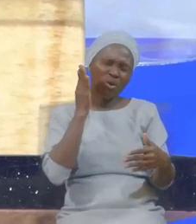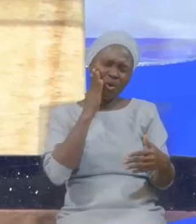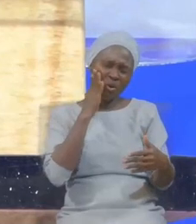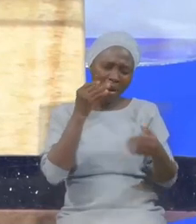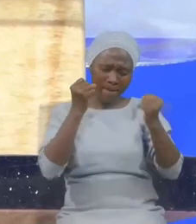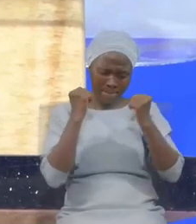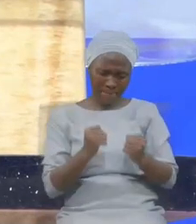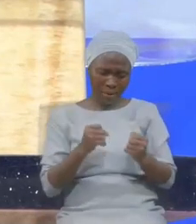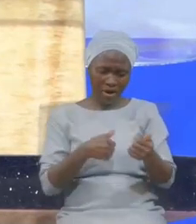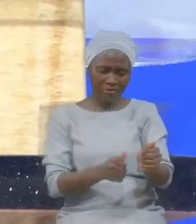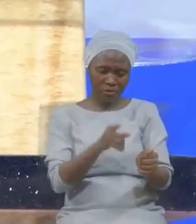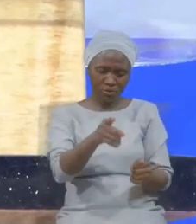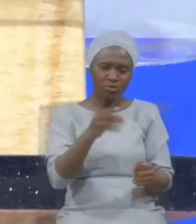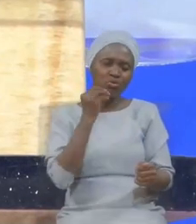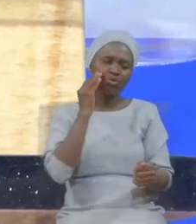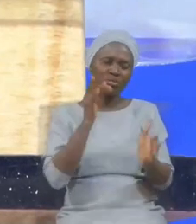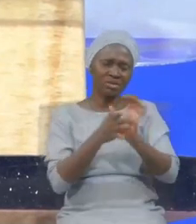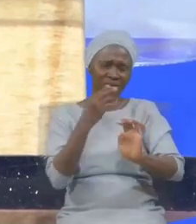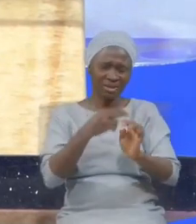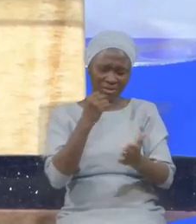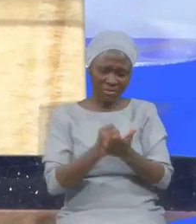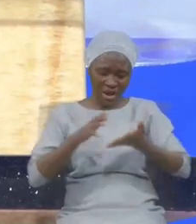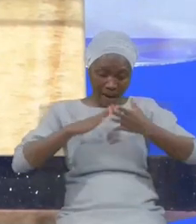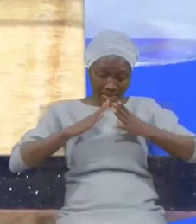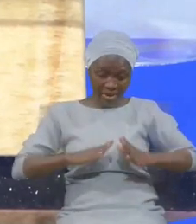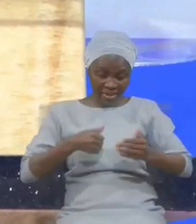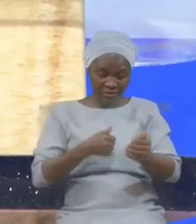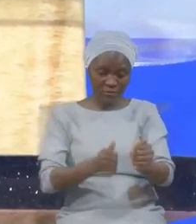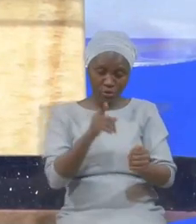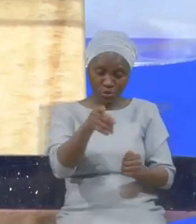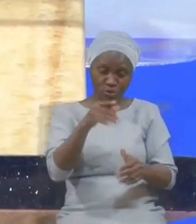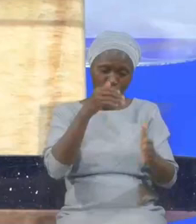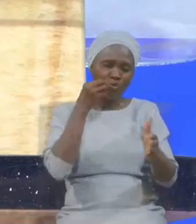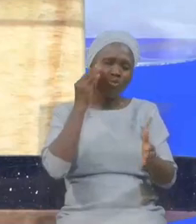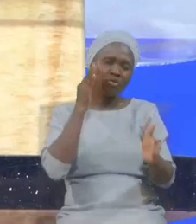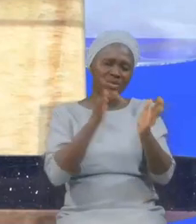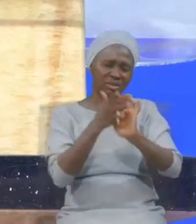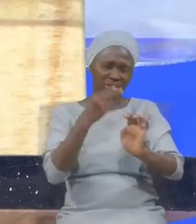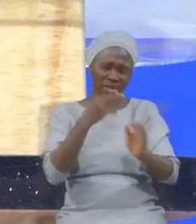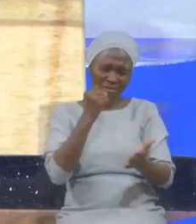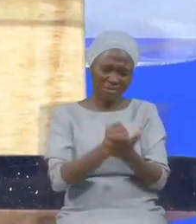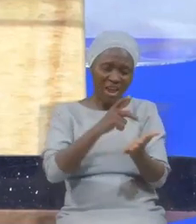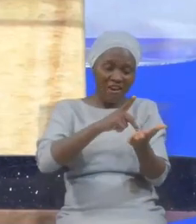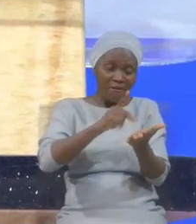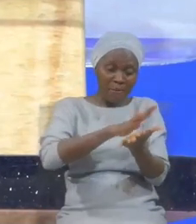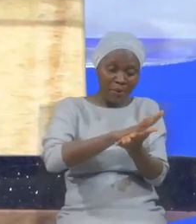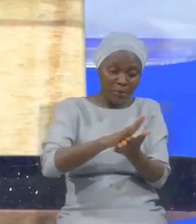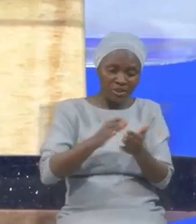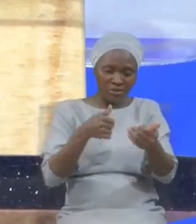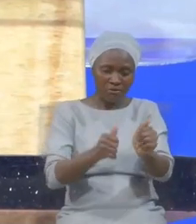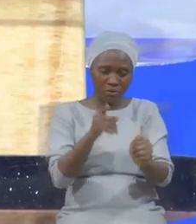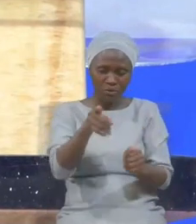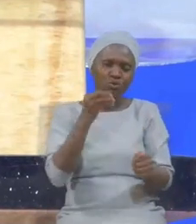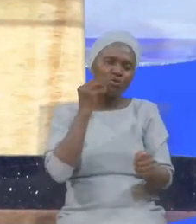vous accompagne à la maison. Que la paix vous accompagne à la maison. Que la pureté vous accompagne à la